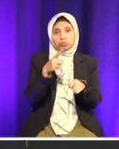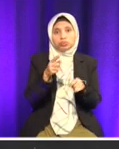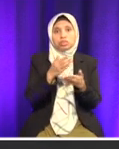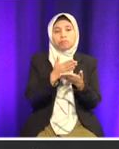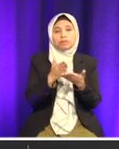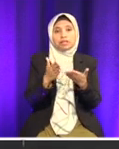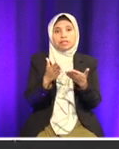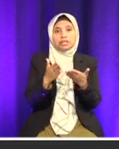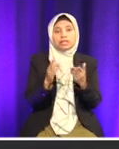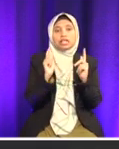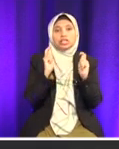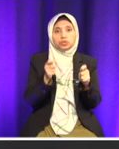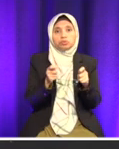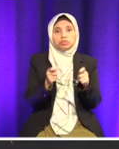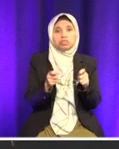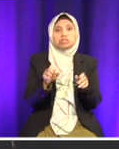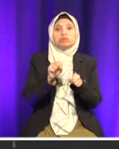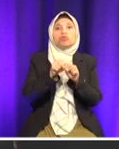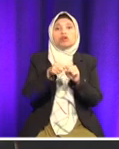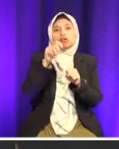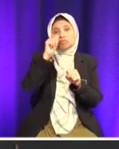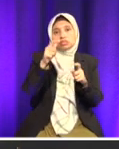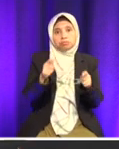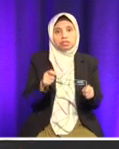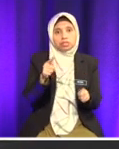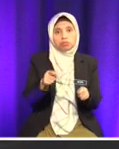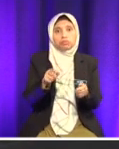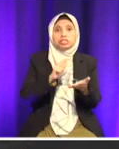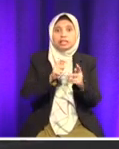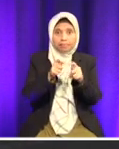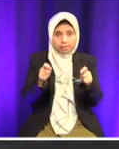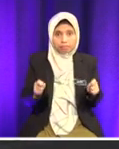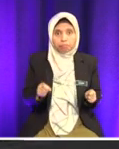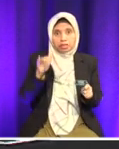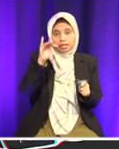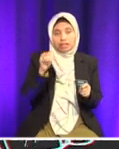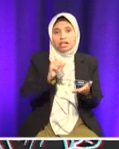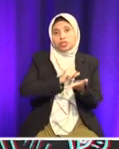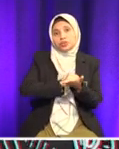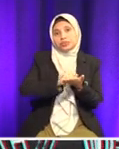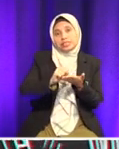Tuhanmu menempatkanmu di tempat yang terpuji Terima kasih